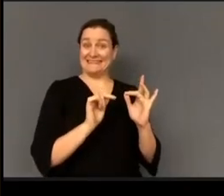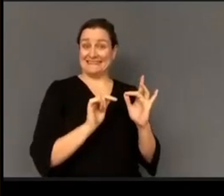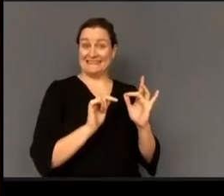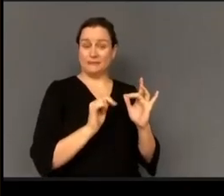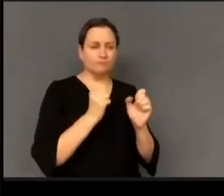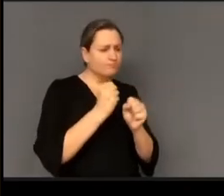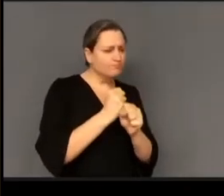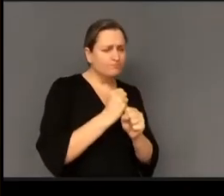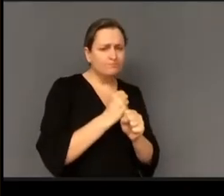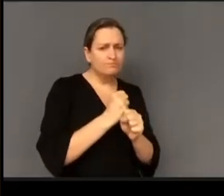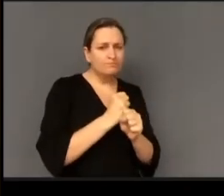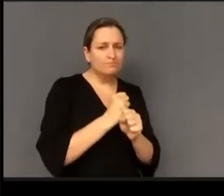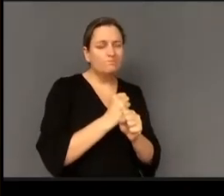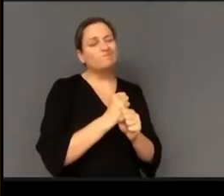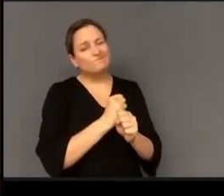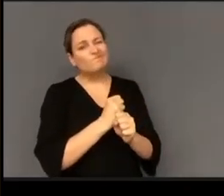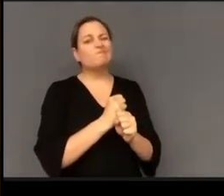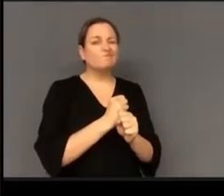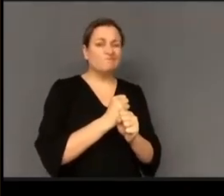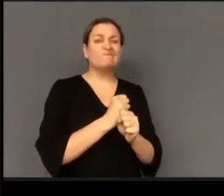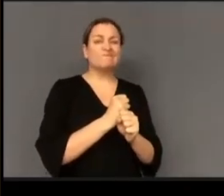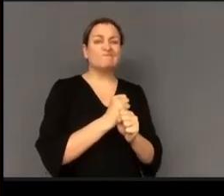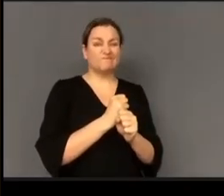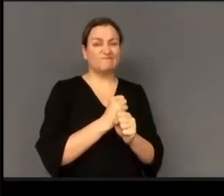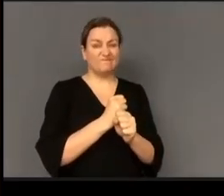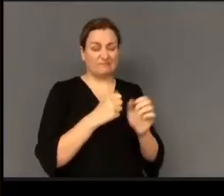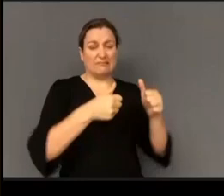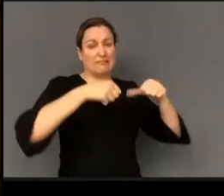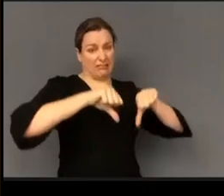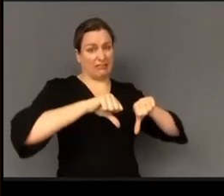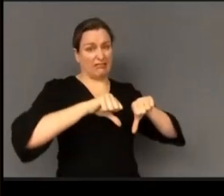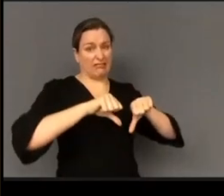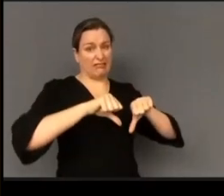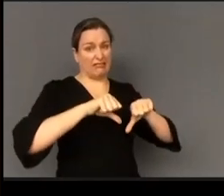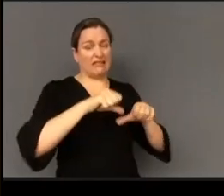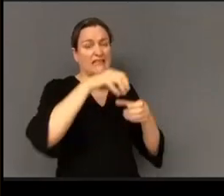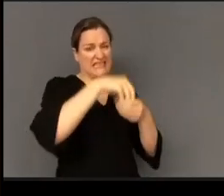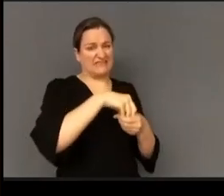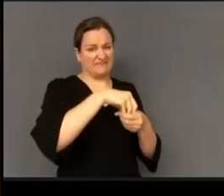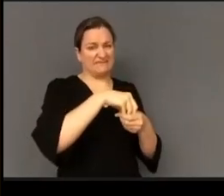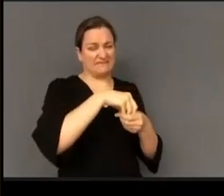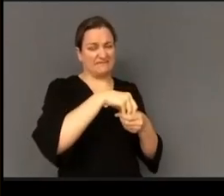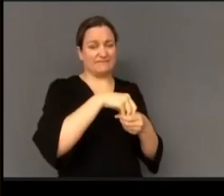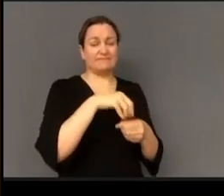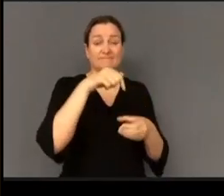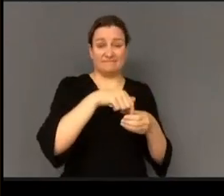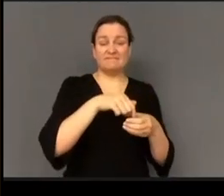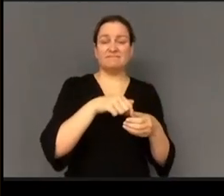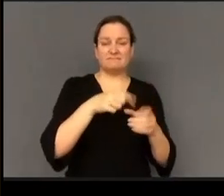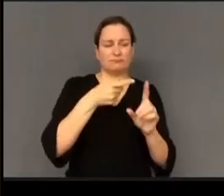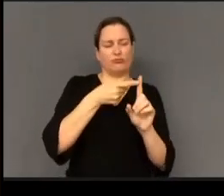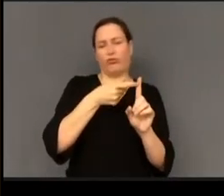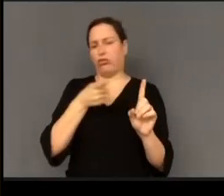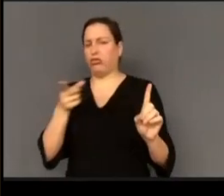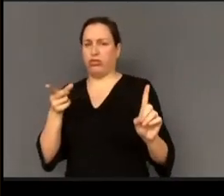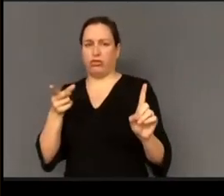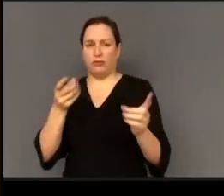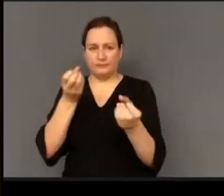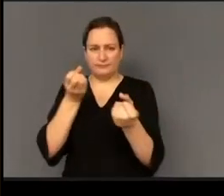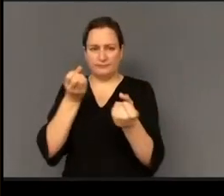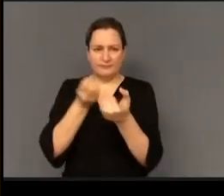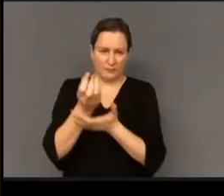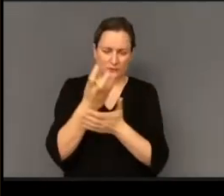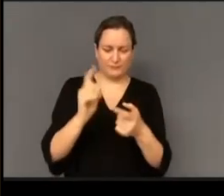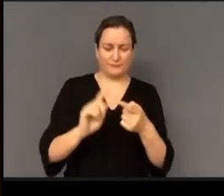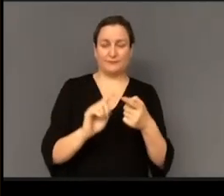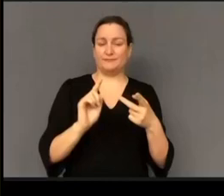サイバー犯罪など人々の安全や自由な経済社会活動を脅かす